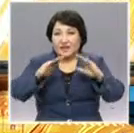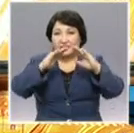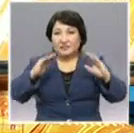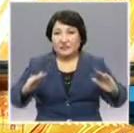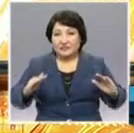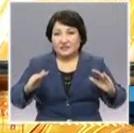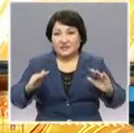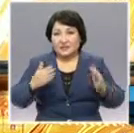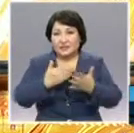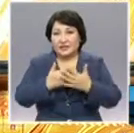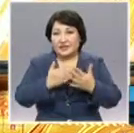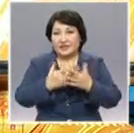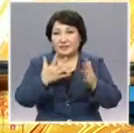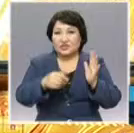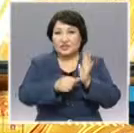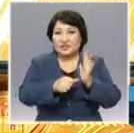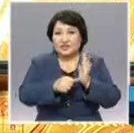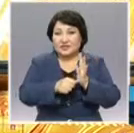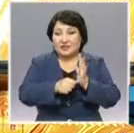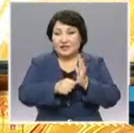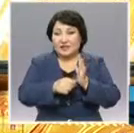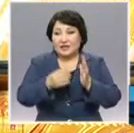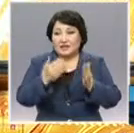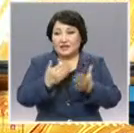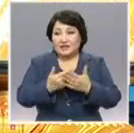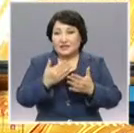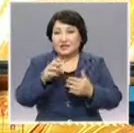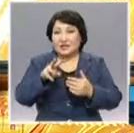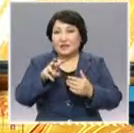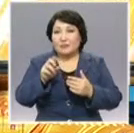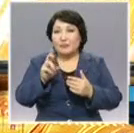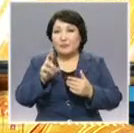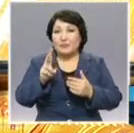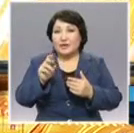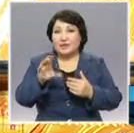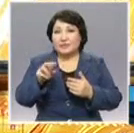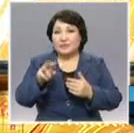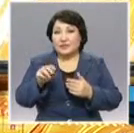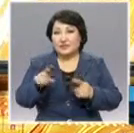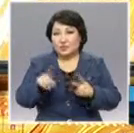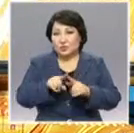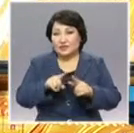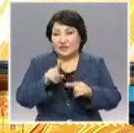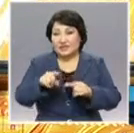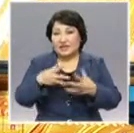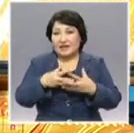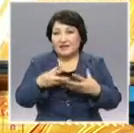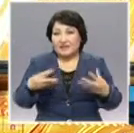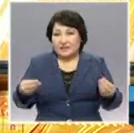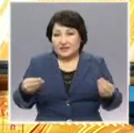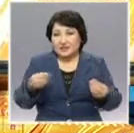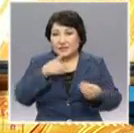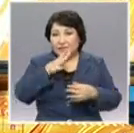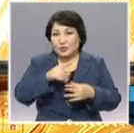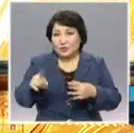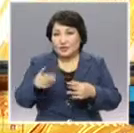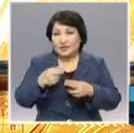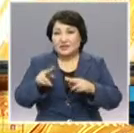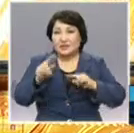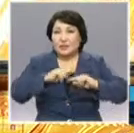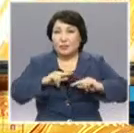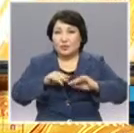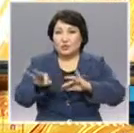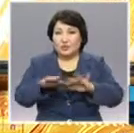в микрорайоне Кулагере. Если Максима тоже мы обследовали, наверное, в весенний период мы эту работу проведем. Мы сейчас